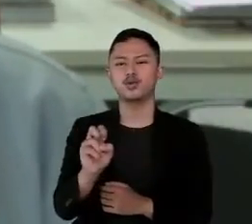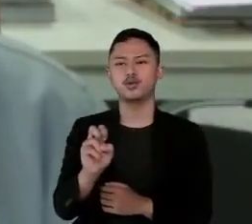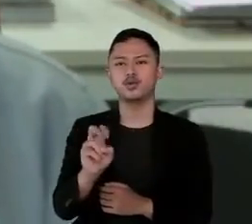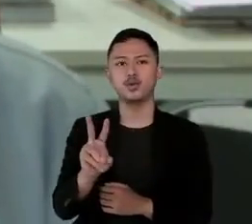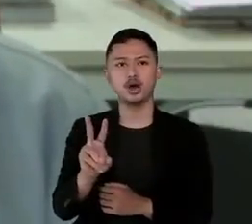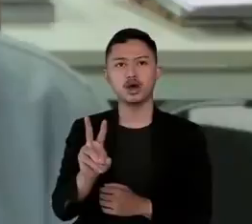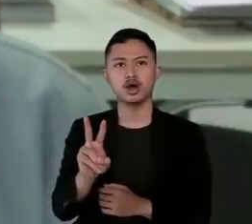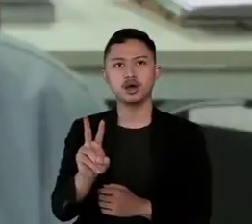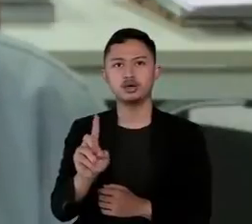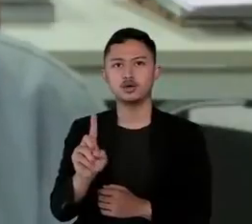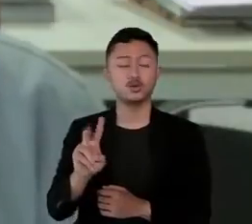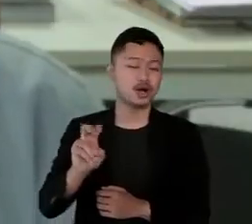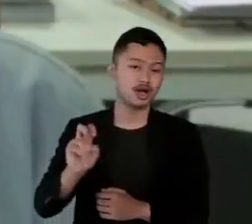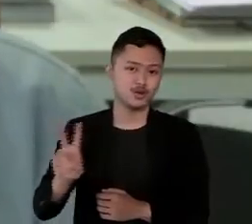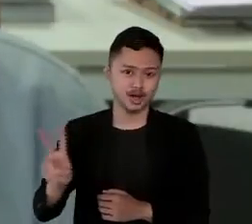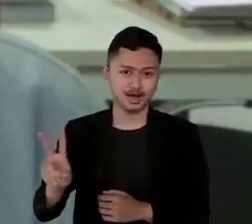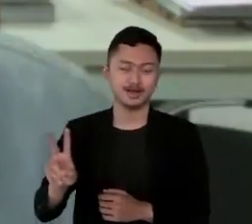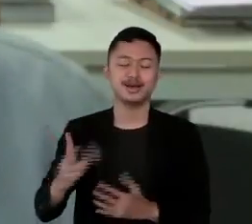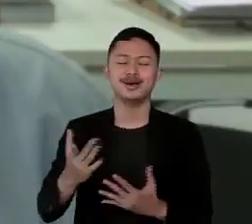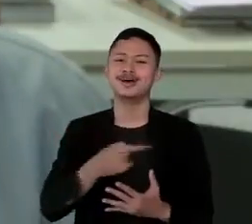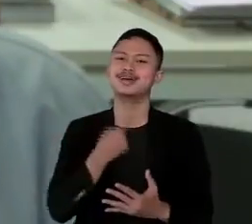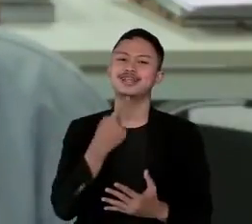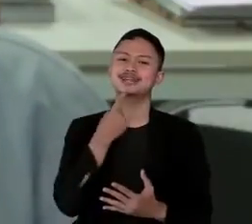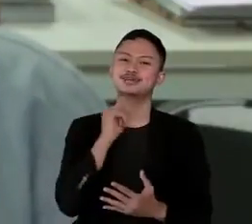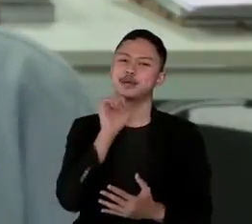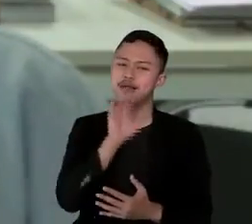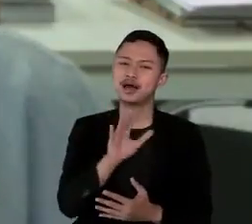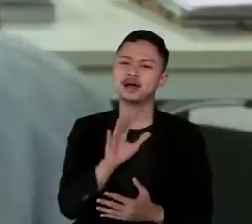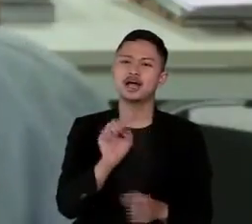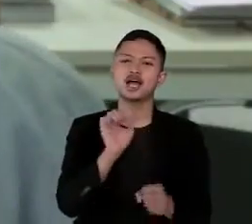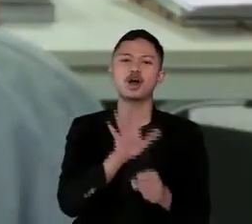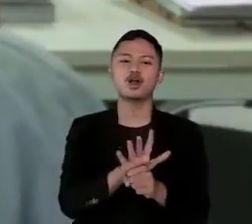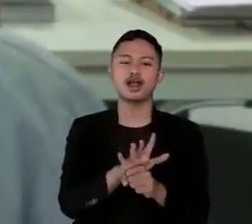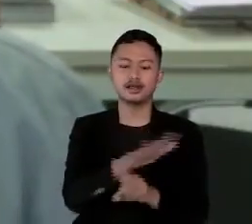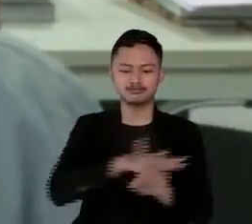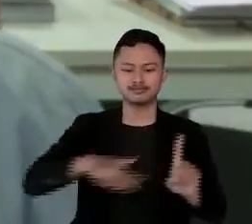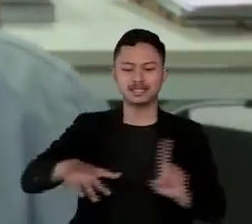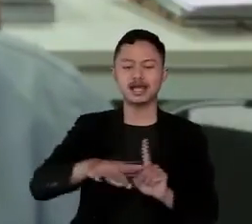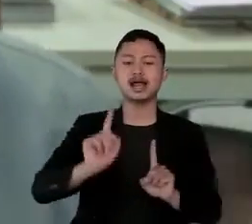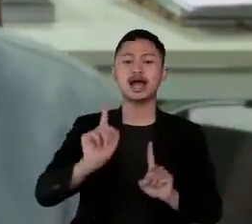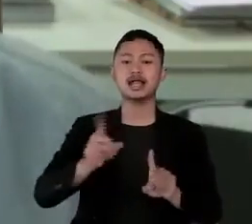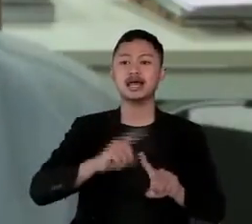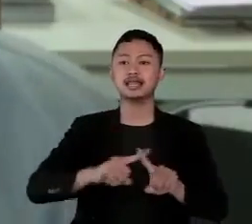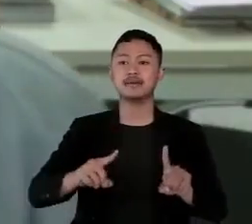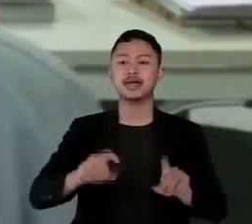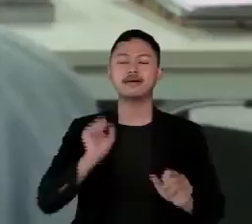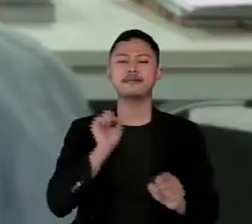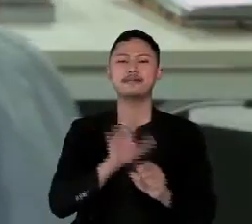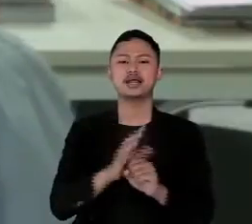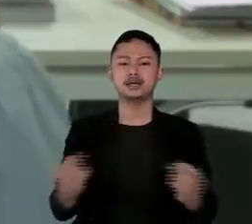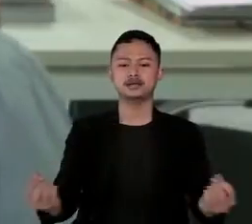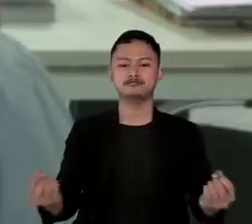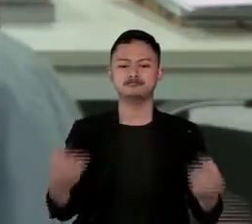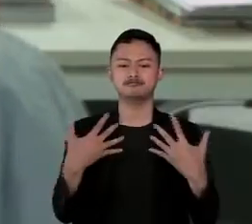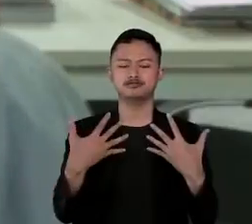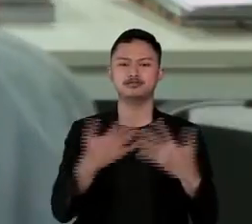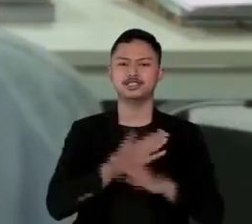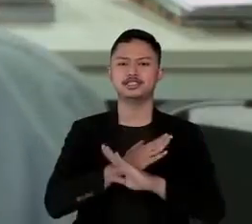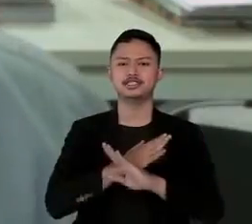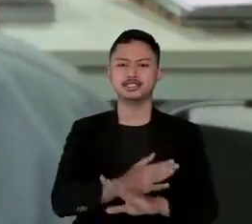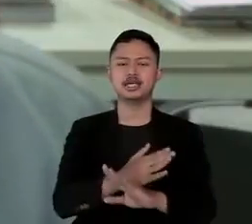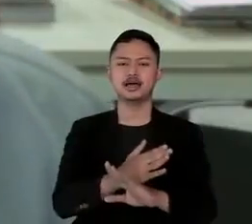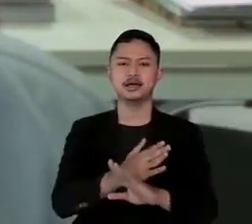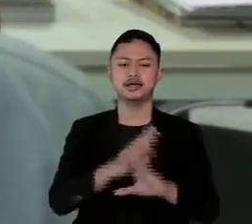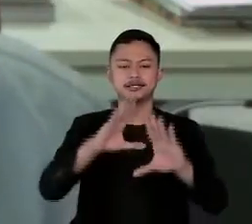2021 bisa mengatakan virus masih ada kita bisa kita